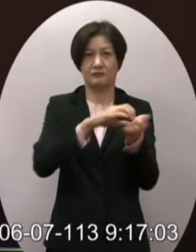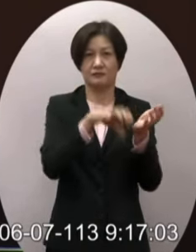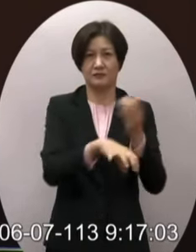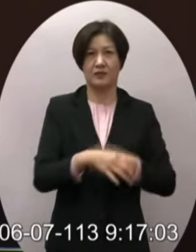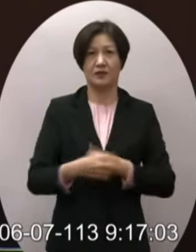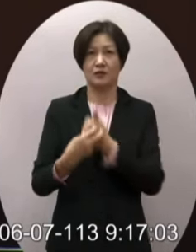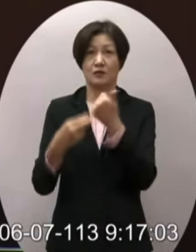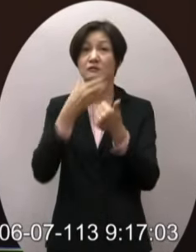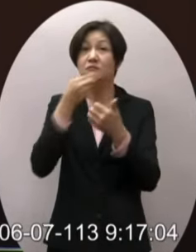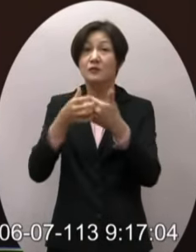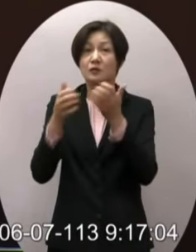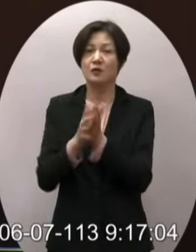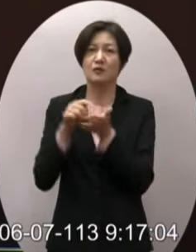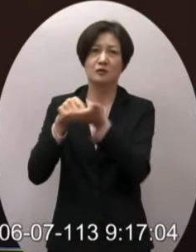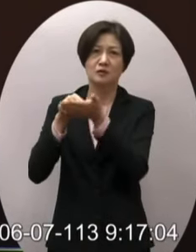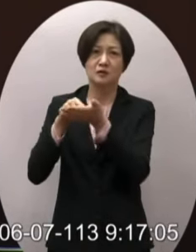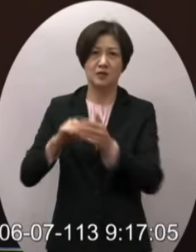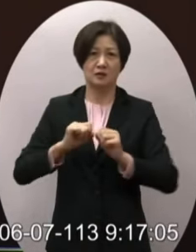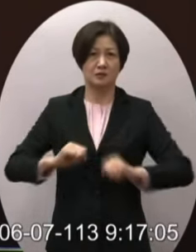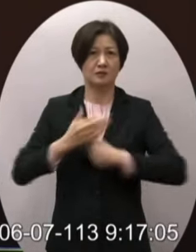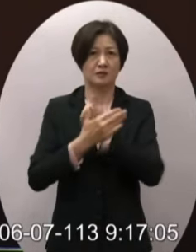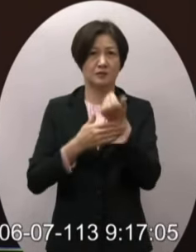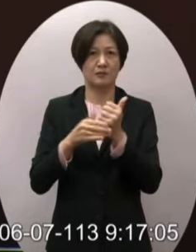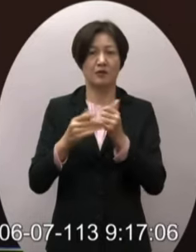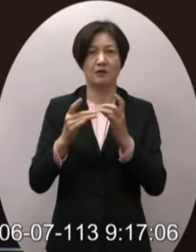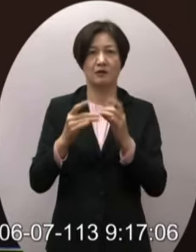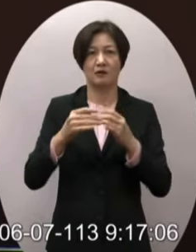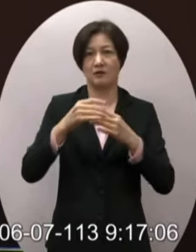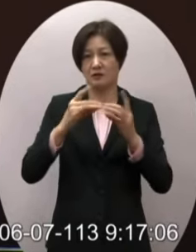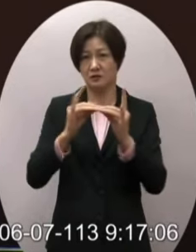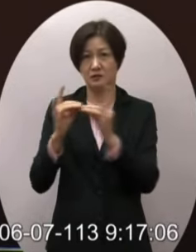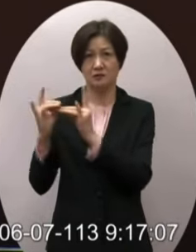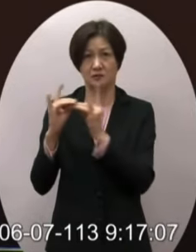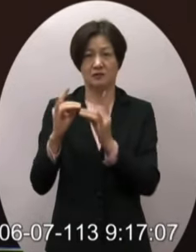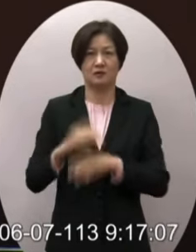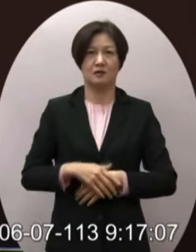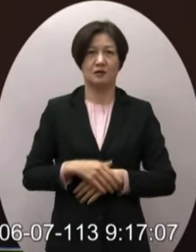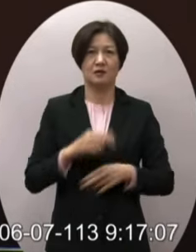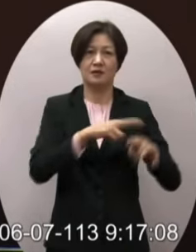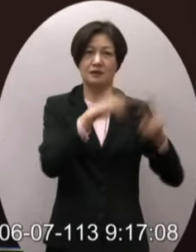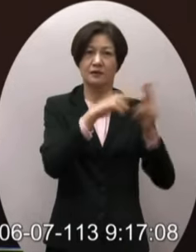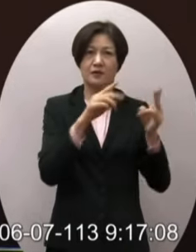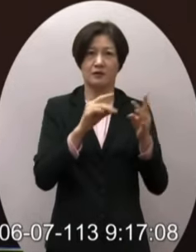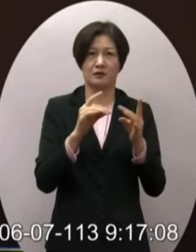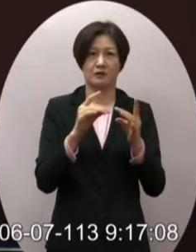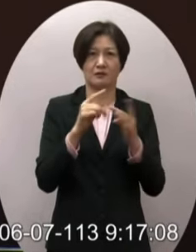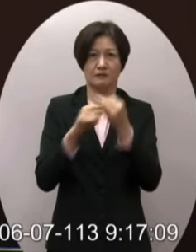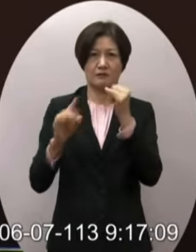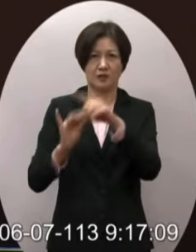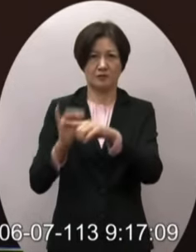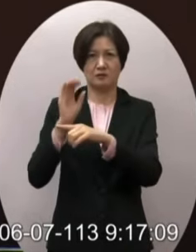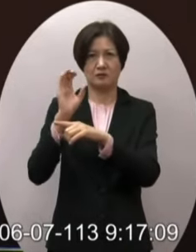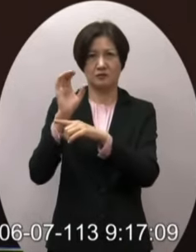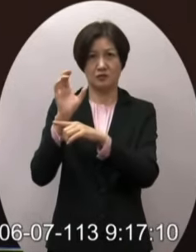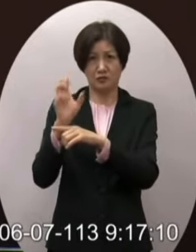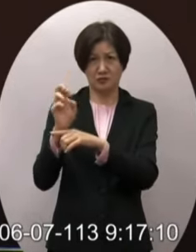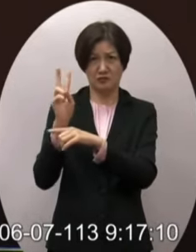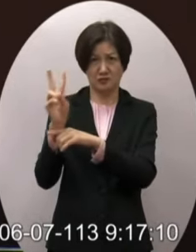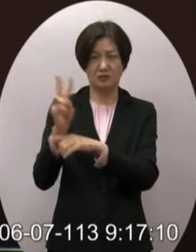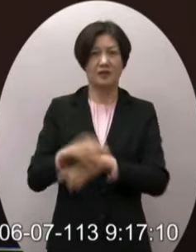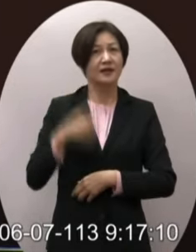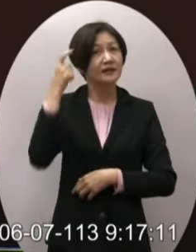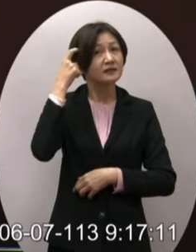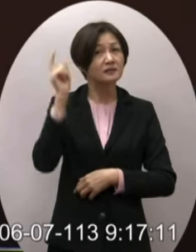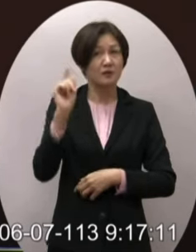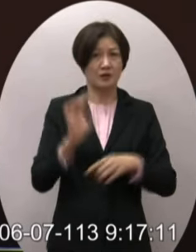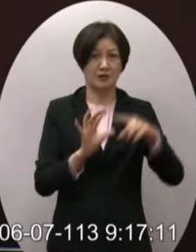向卫福部申报健保的床数只占了所有开放床数的92%，表示100床